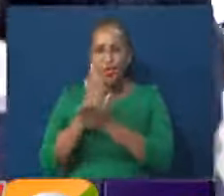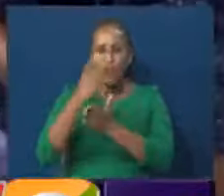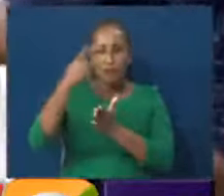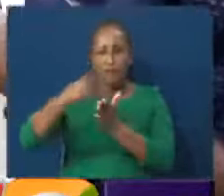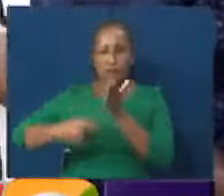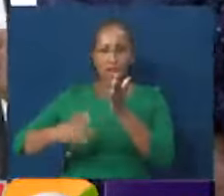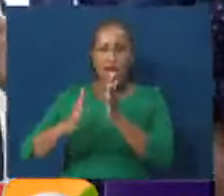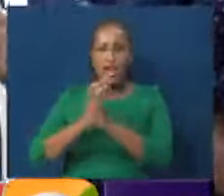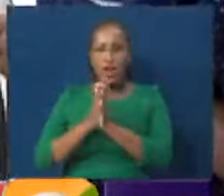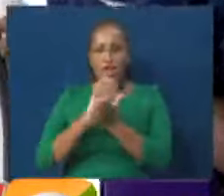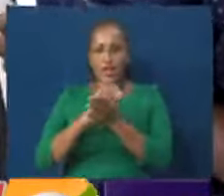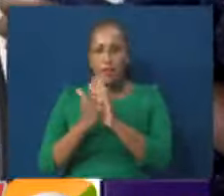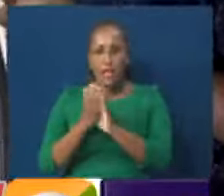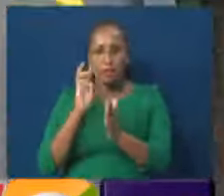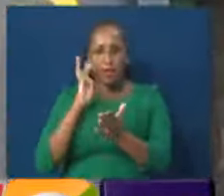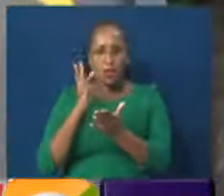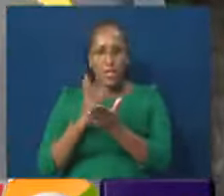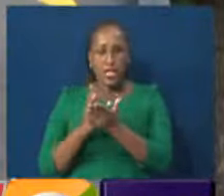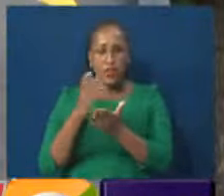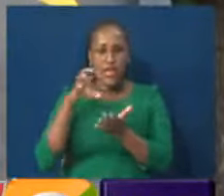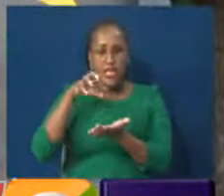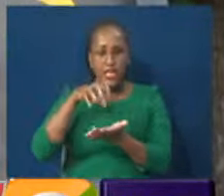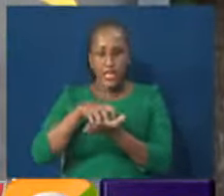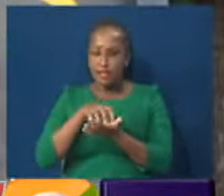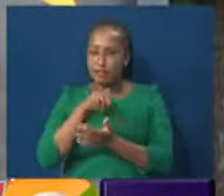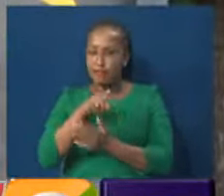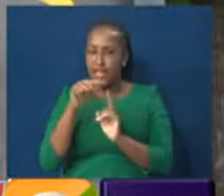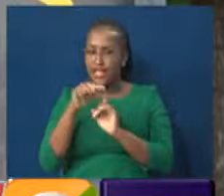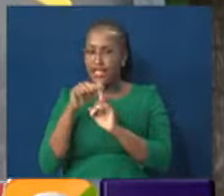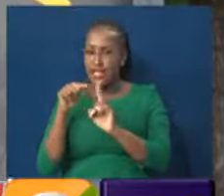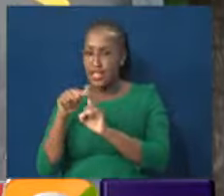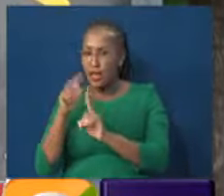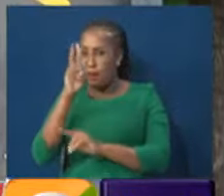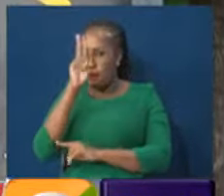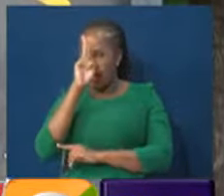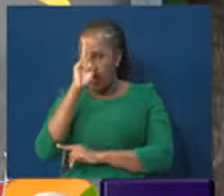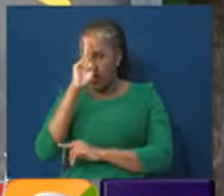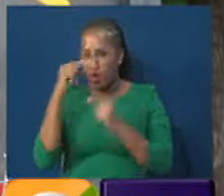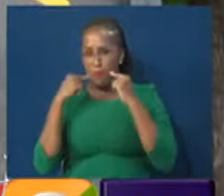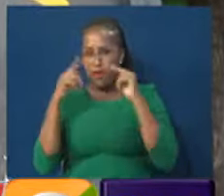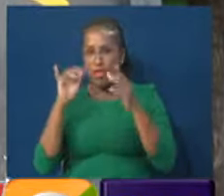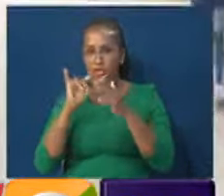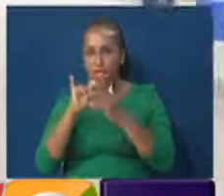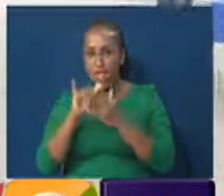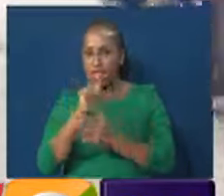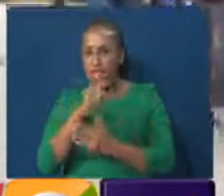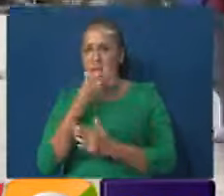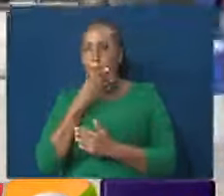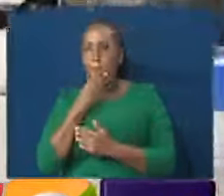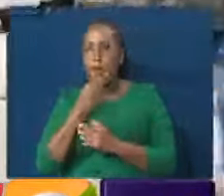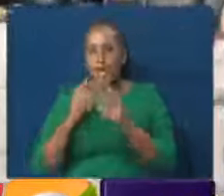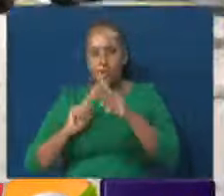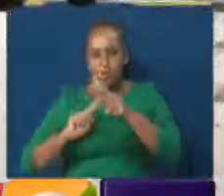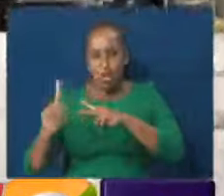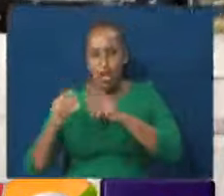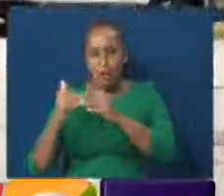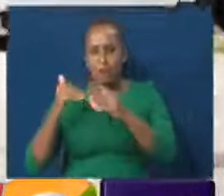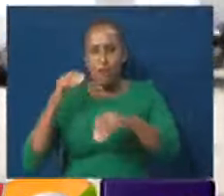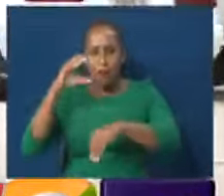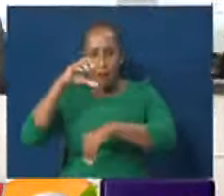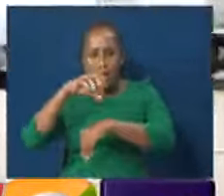atakuwa shahidi mkuu wa upande wa mashtaka kwenye kesi hii ya mauaji. Polisi walitoa habari kwamba Mwende huenda alitoweka kabla ya